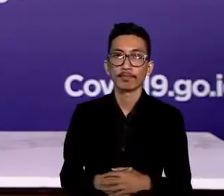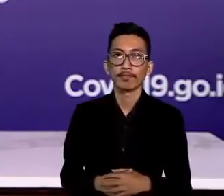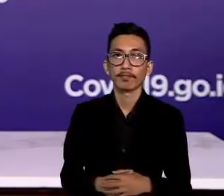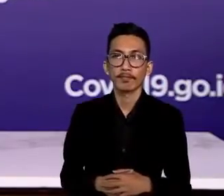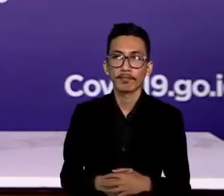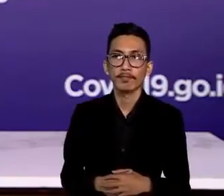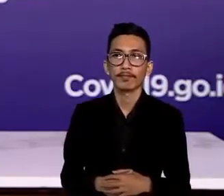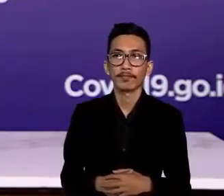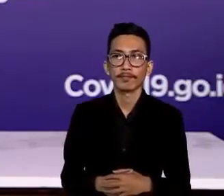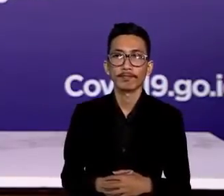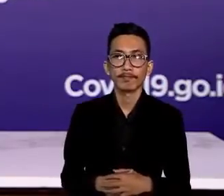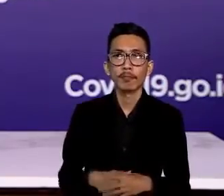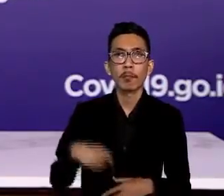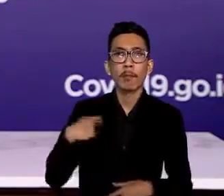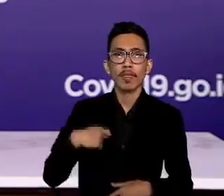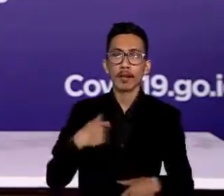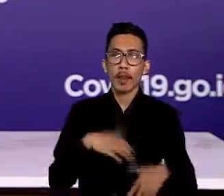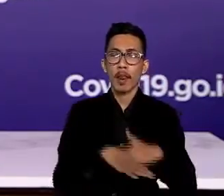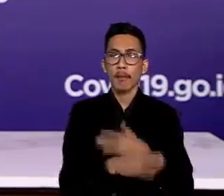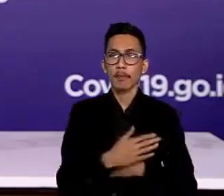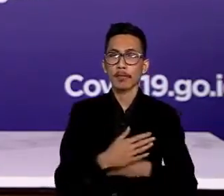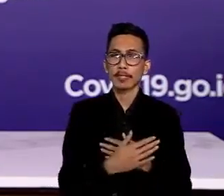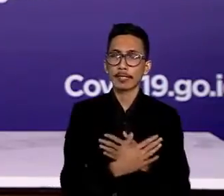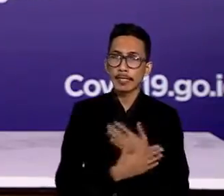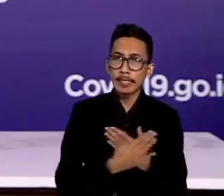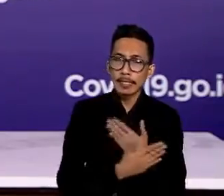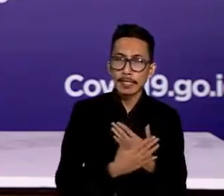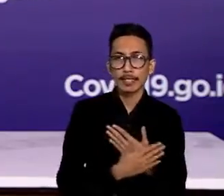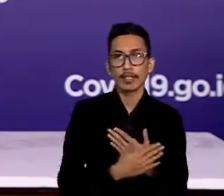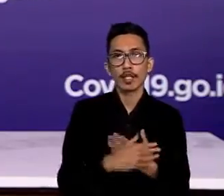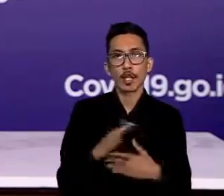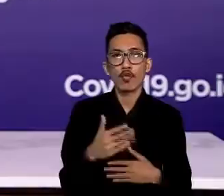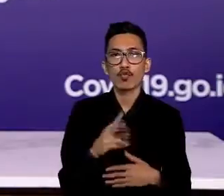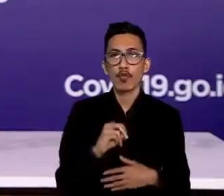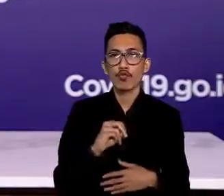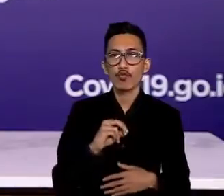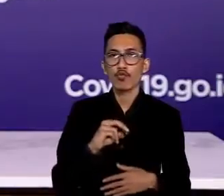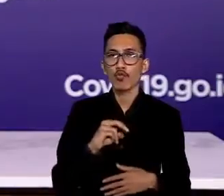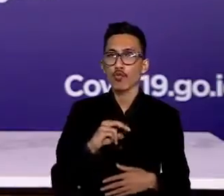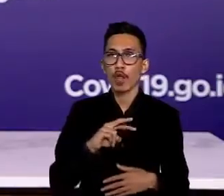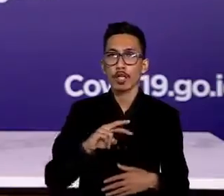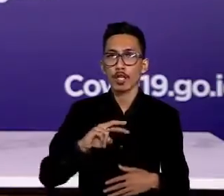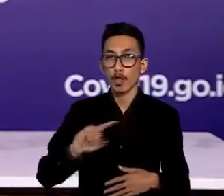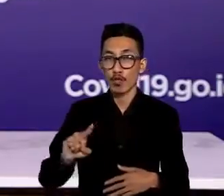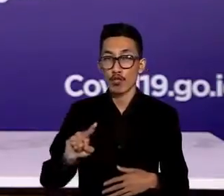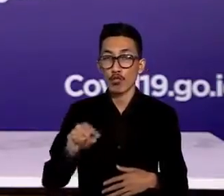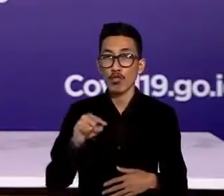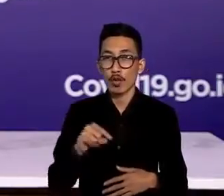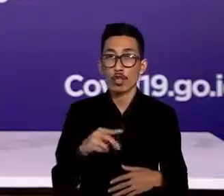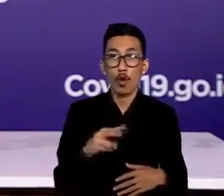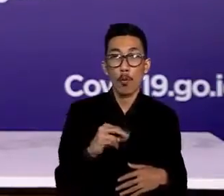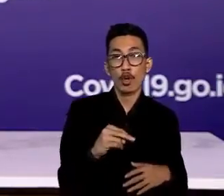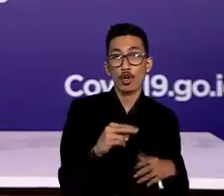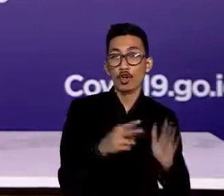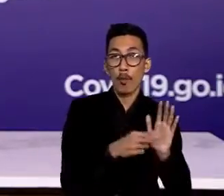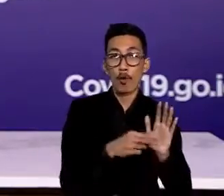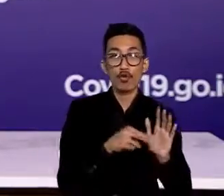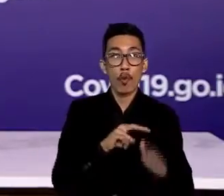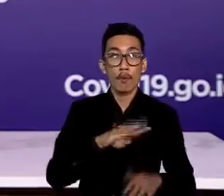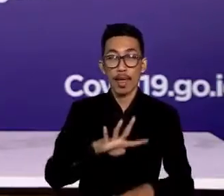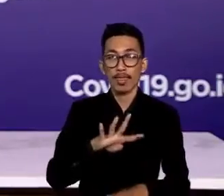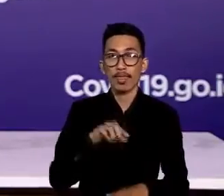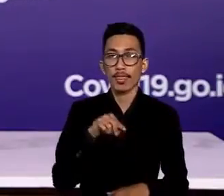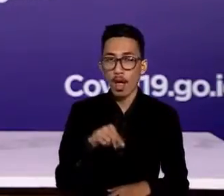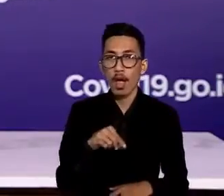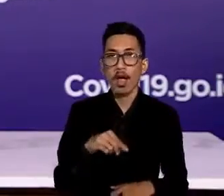instruksi Menteri Dalam Negeri Nomor 24 Tahun 2021 ini seluruh kota di DKI